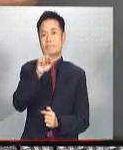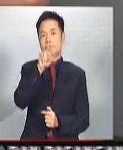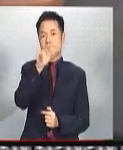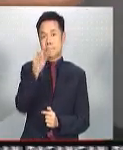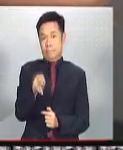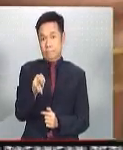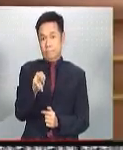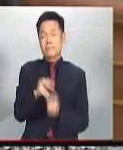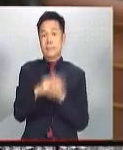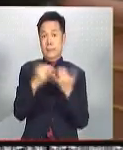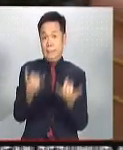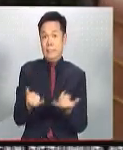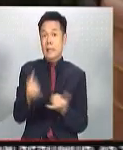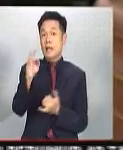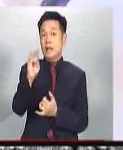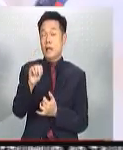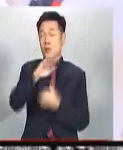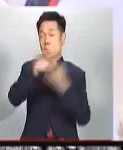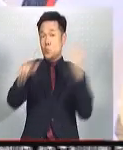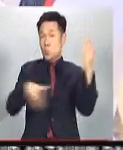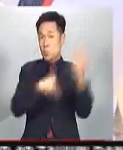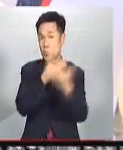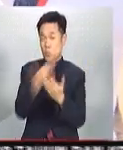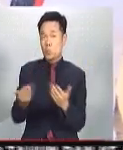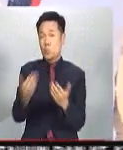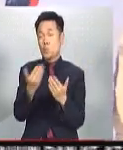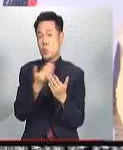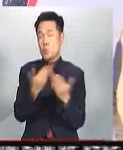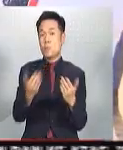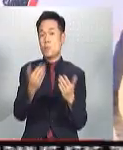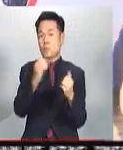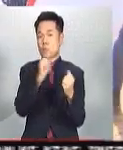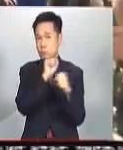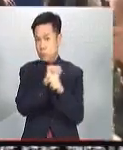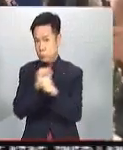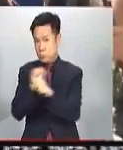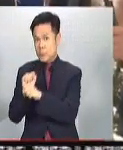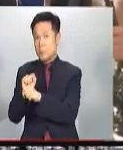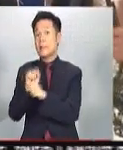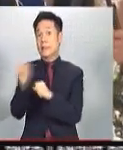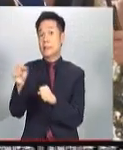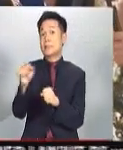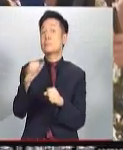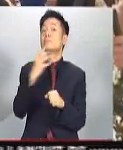itu, jawatan kesemua Ahli Mesyuarat Kerajaan Negeri terbatal serta-merta.